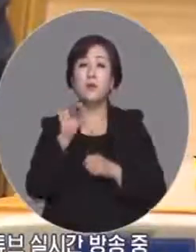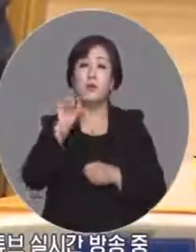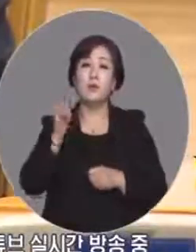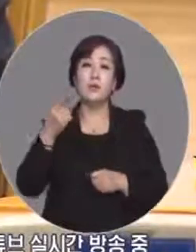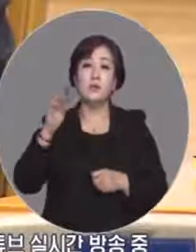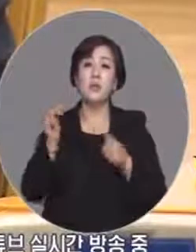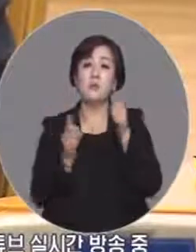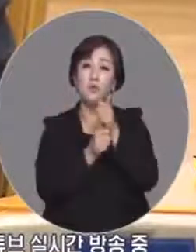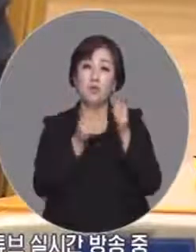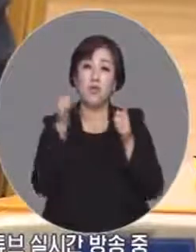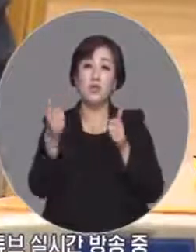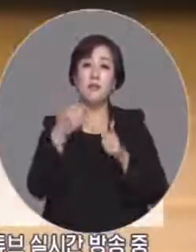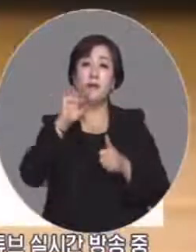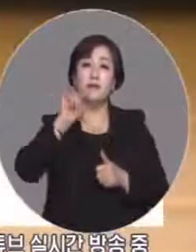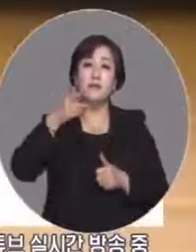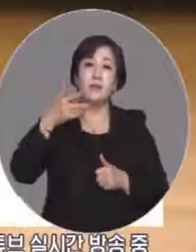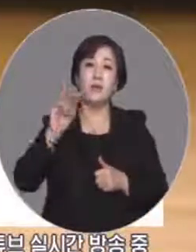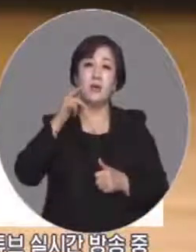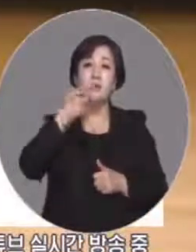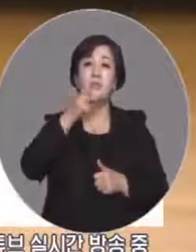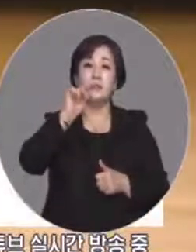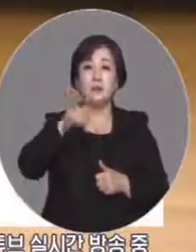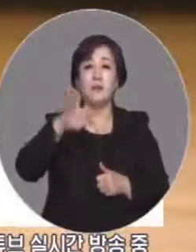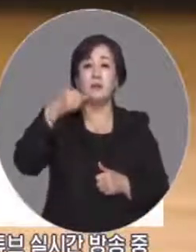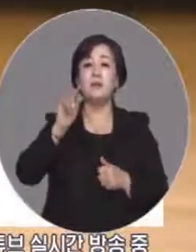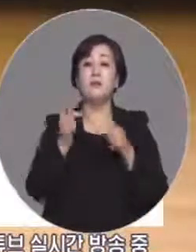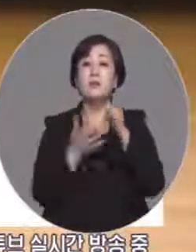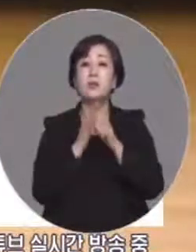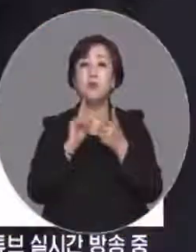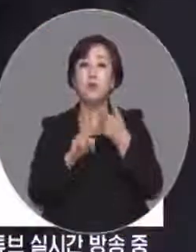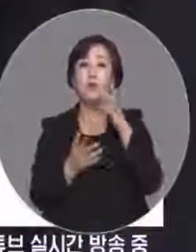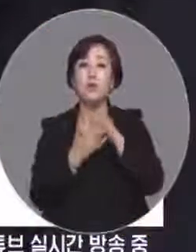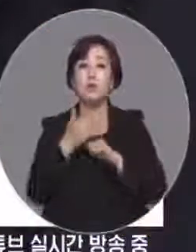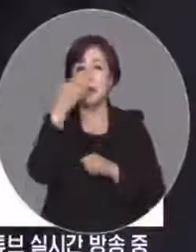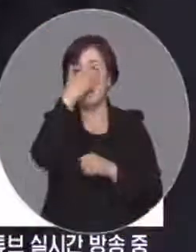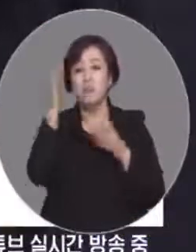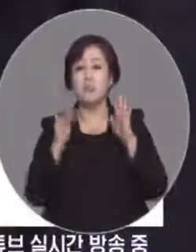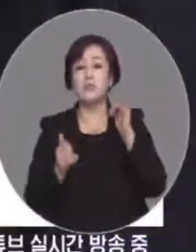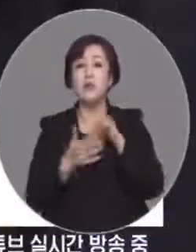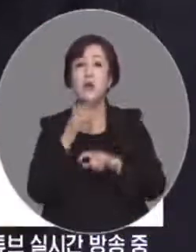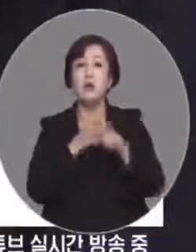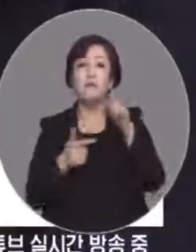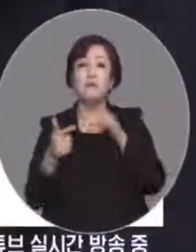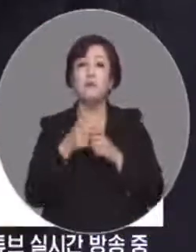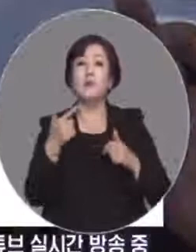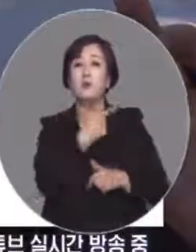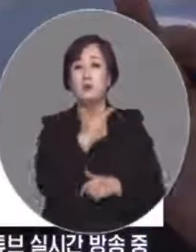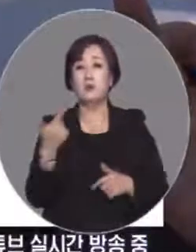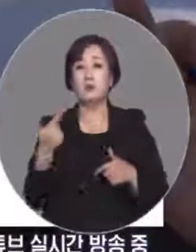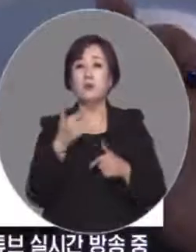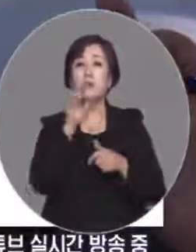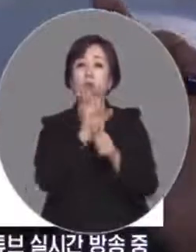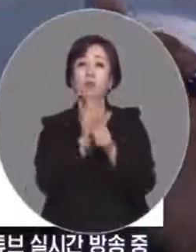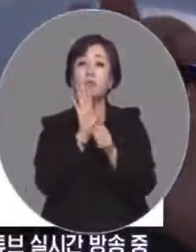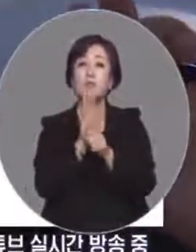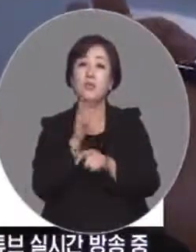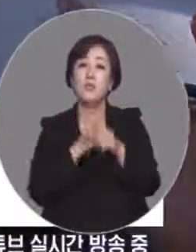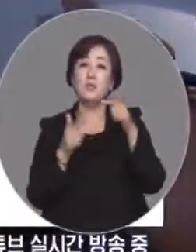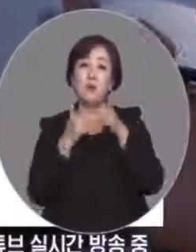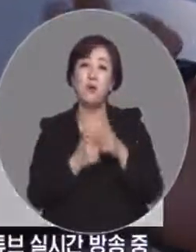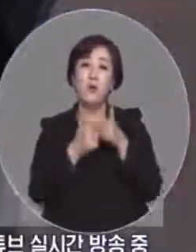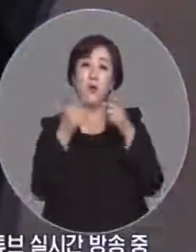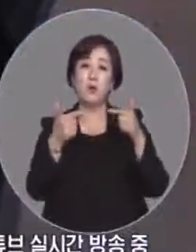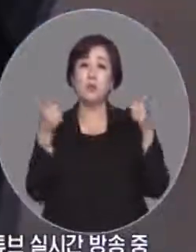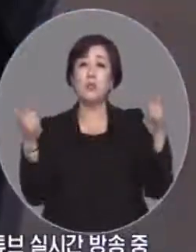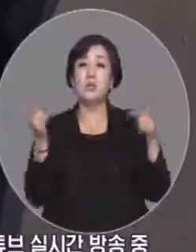상위 부회장인 최해상 대들기공 대표는 젊은 패기로 상위의 인적 쇄신을 내세우며 지지세를 조금씩 확장해 가고